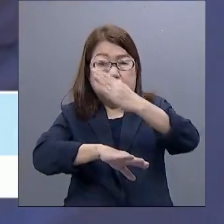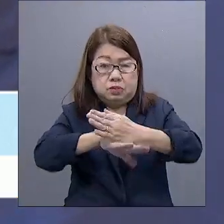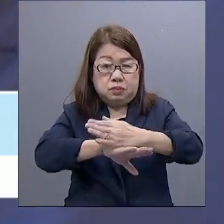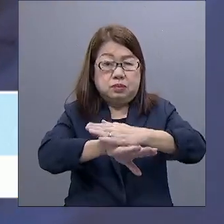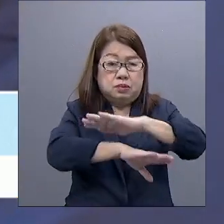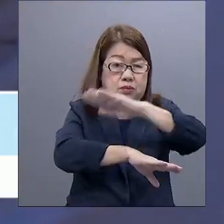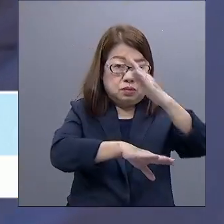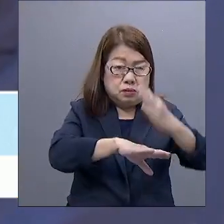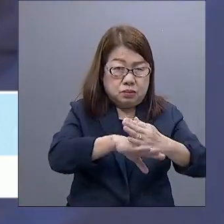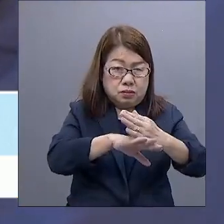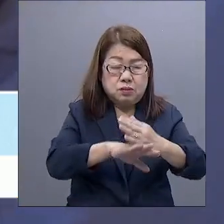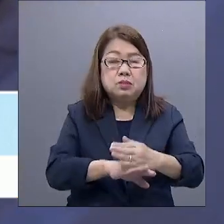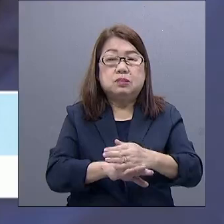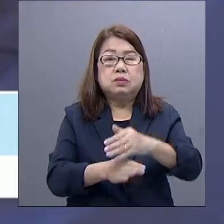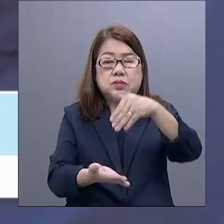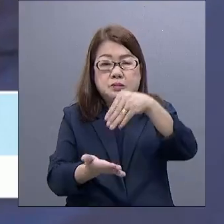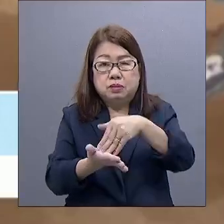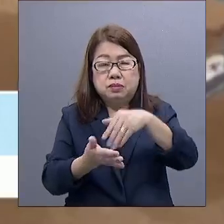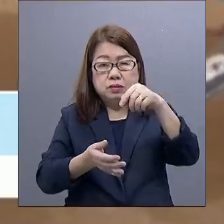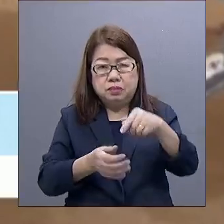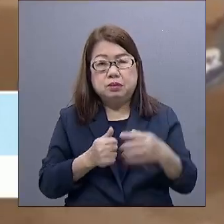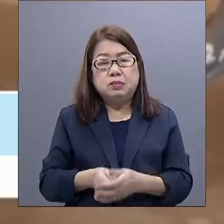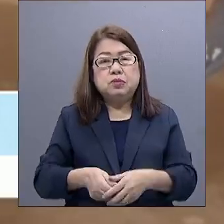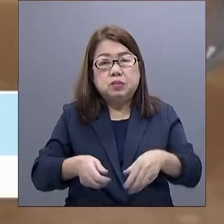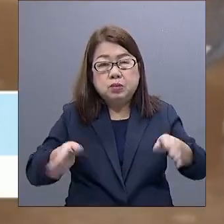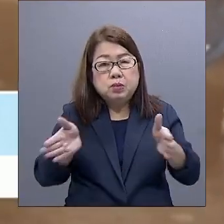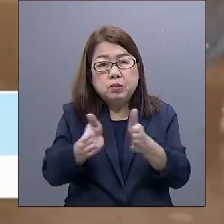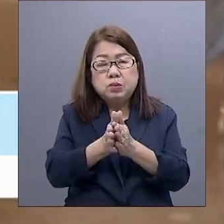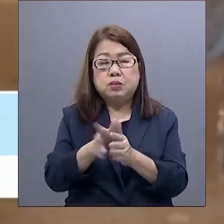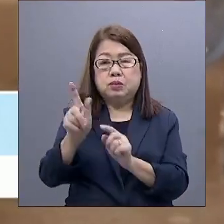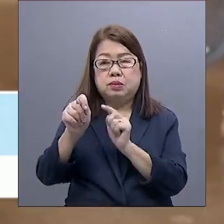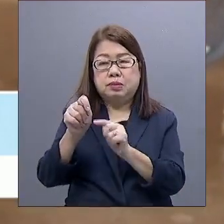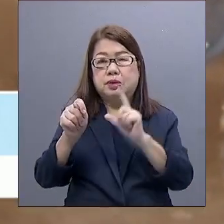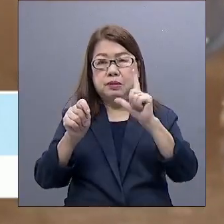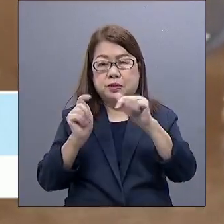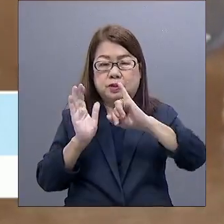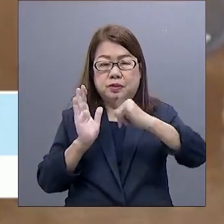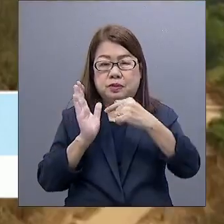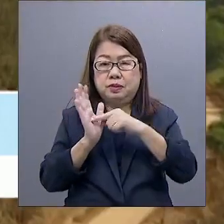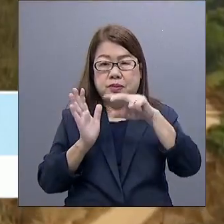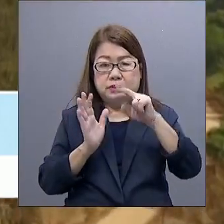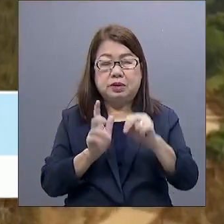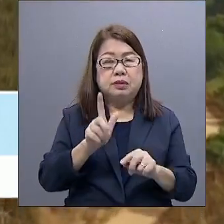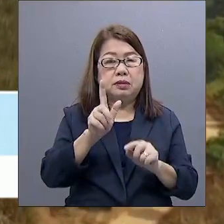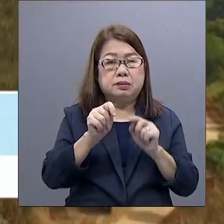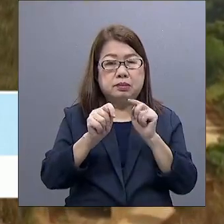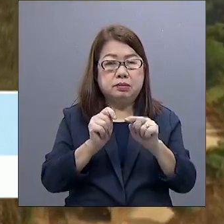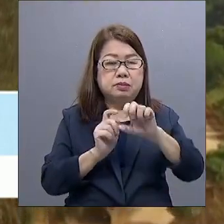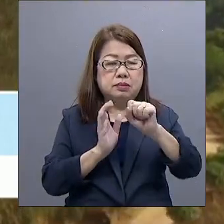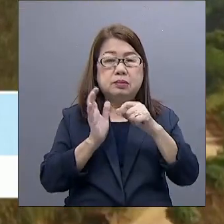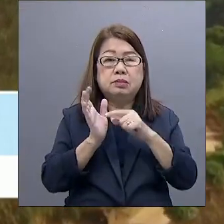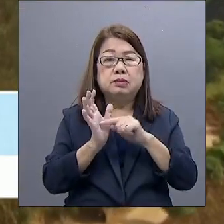และดอยผาแตกจะเชื่อมทั้งตำบนแม่จรรย ตำบนสันทาย ตำบนค่าเข้าเกลือ